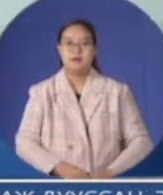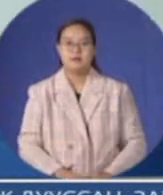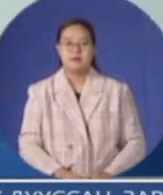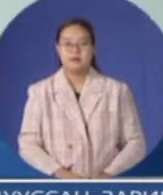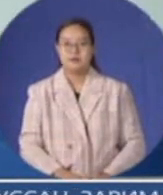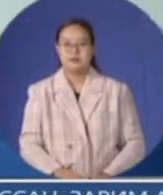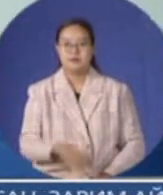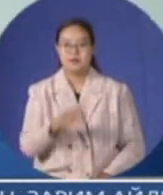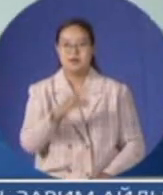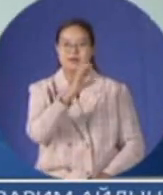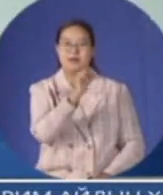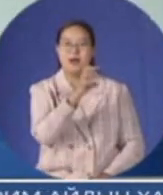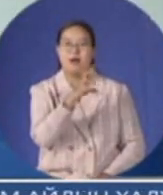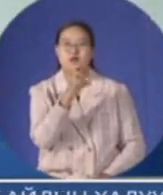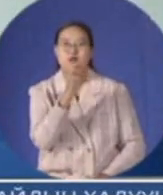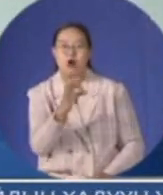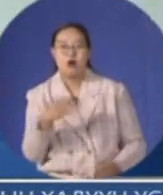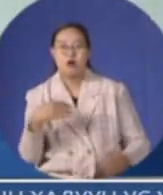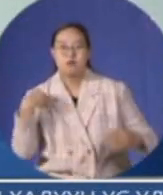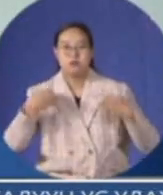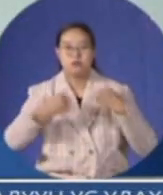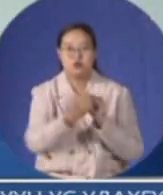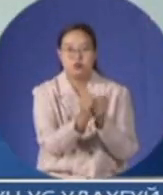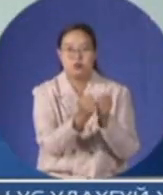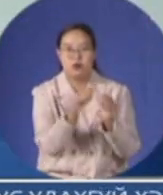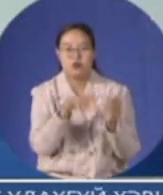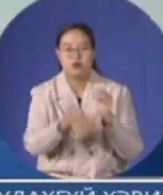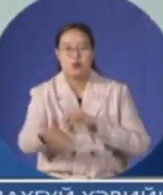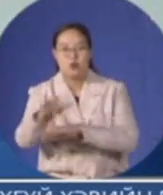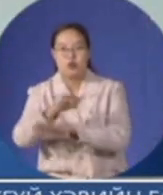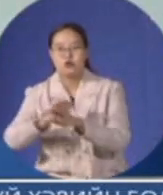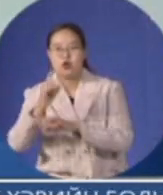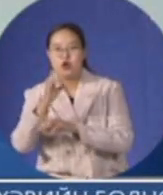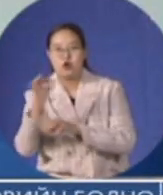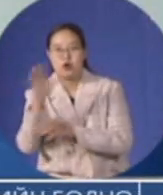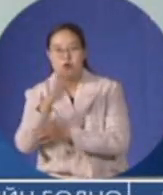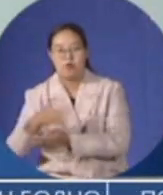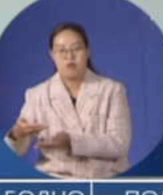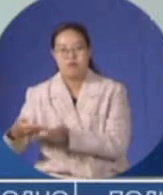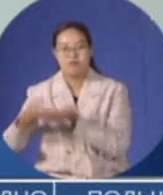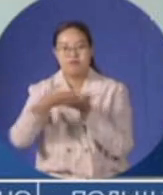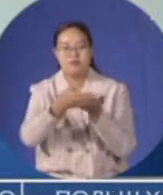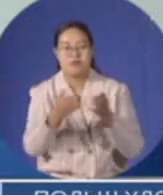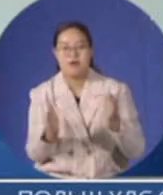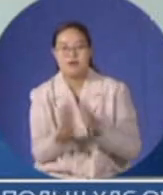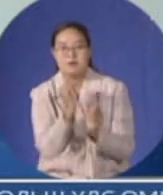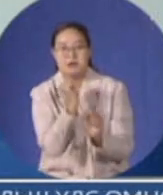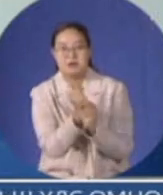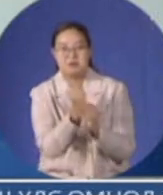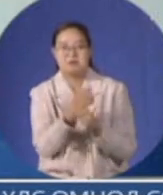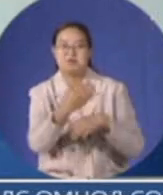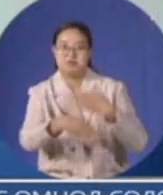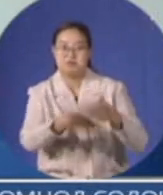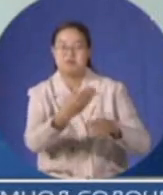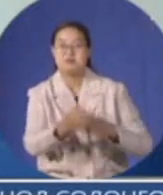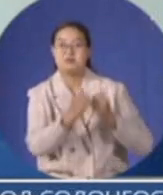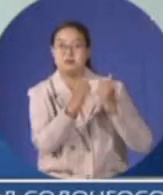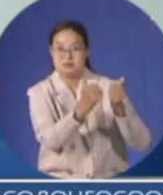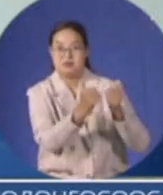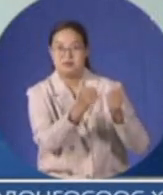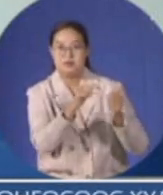Ерөн самбо спортыг бид нар бол улсын хорооны зүгээс бас их сайн дэмжиж чадаа хамтран ажиллаж байгаа. Эндээ одоо